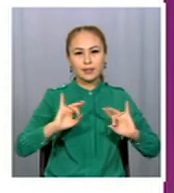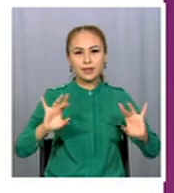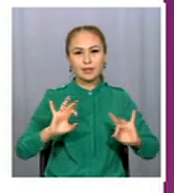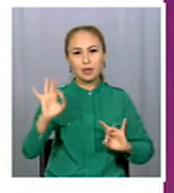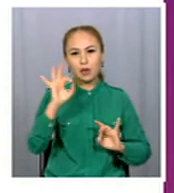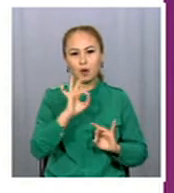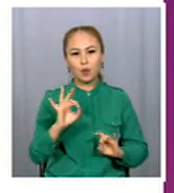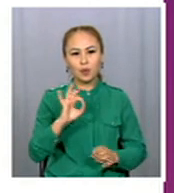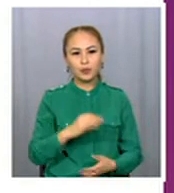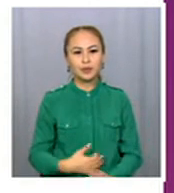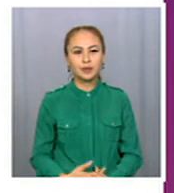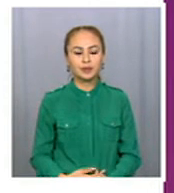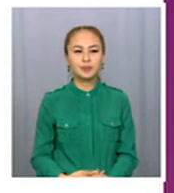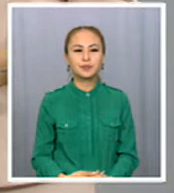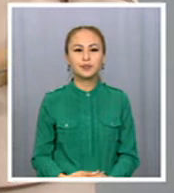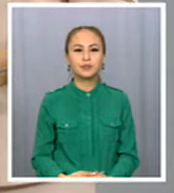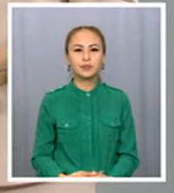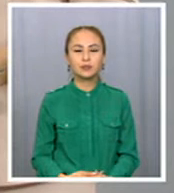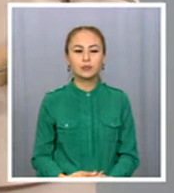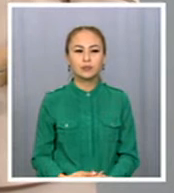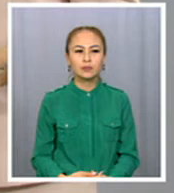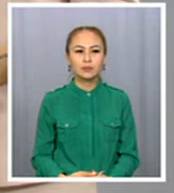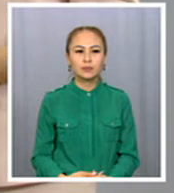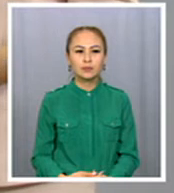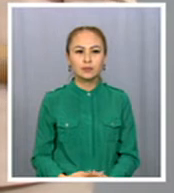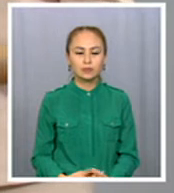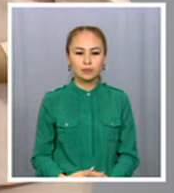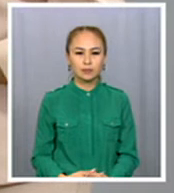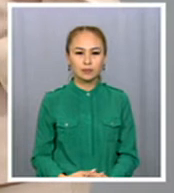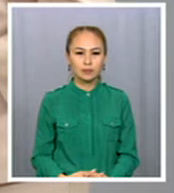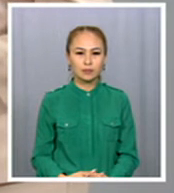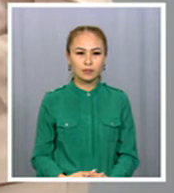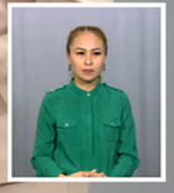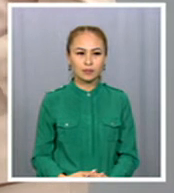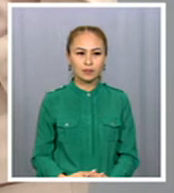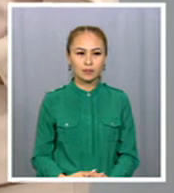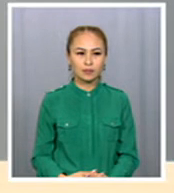и рассказали о ней. Вы большие молодцы!